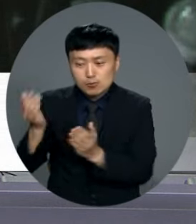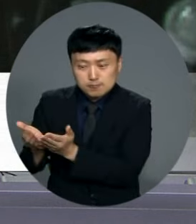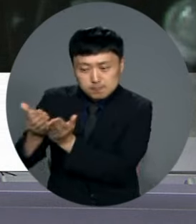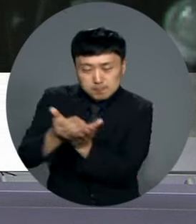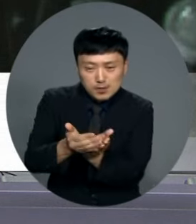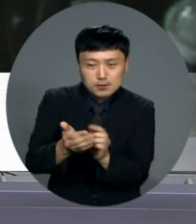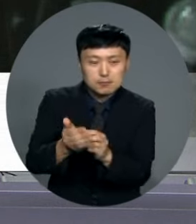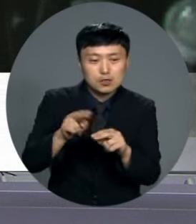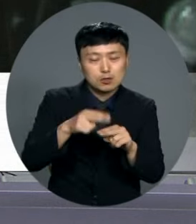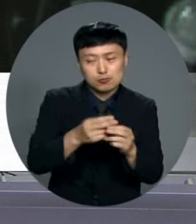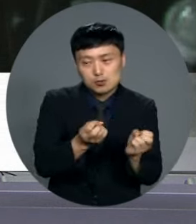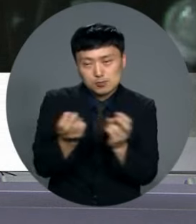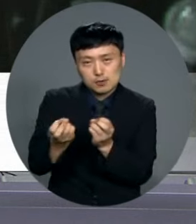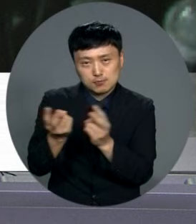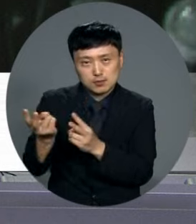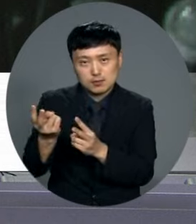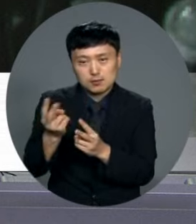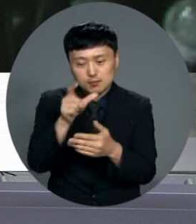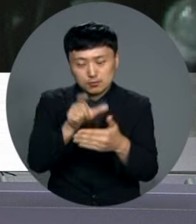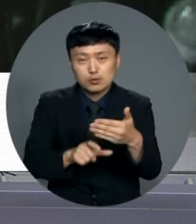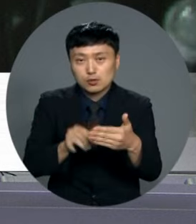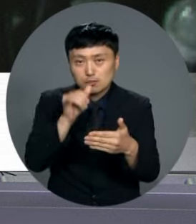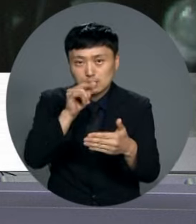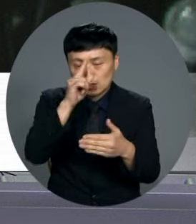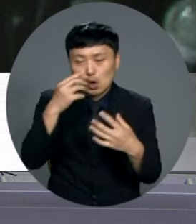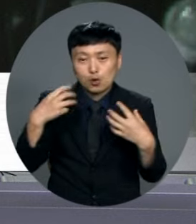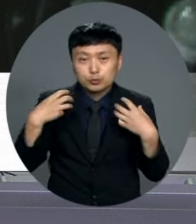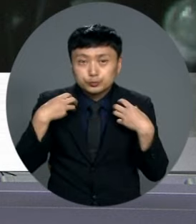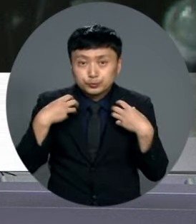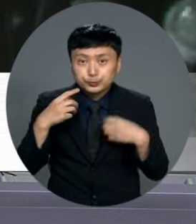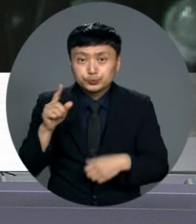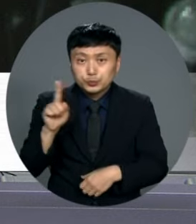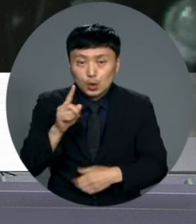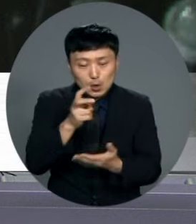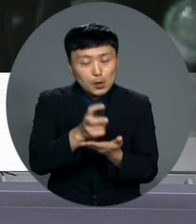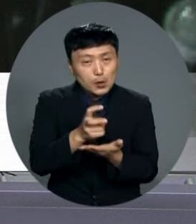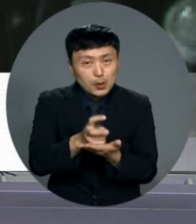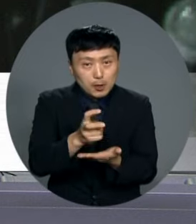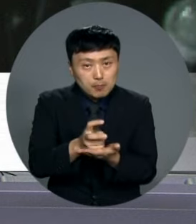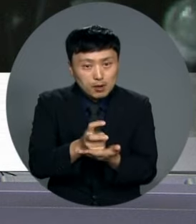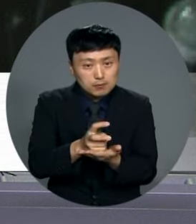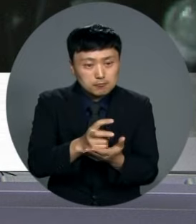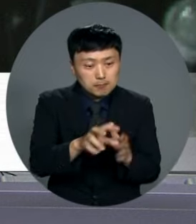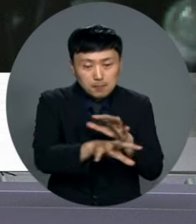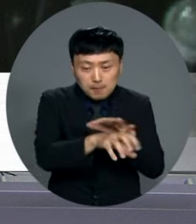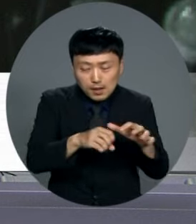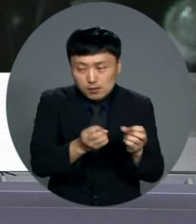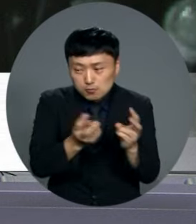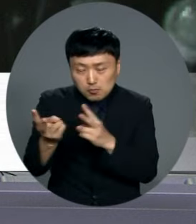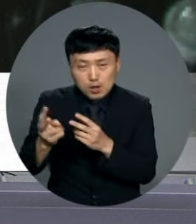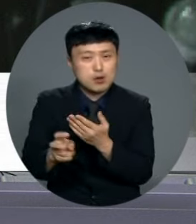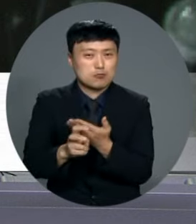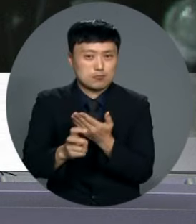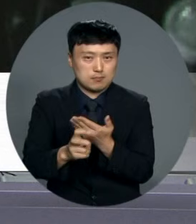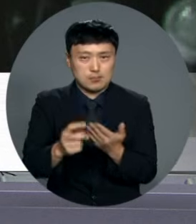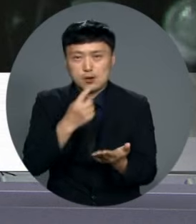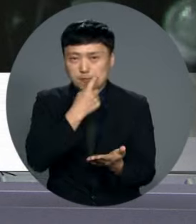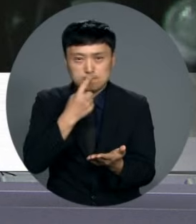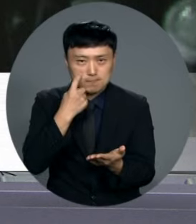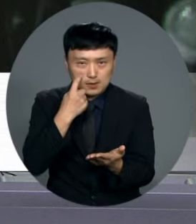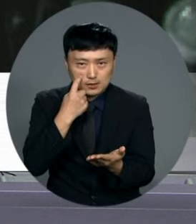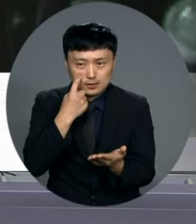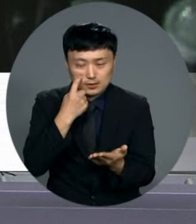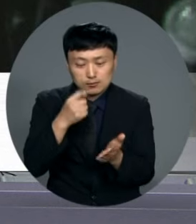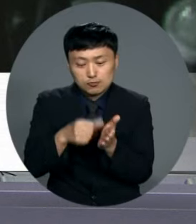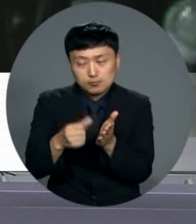공개가 됐습니다 당시 조 조선 총독부가 만든 법에도 이런 행위는 법이 입면 문화를